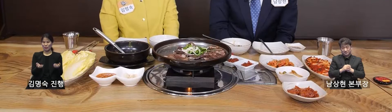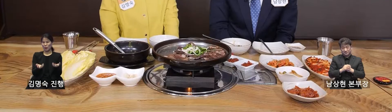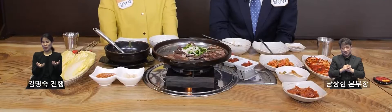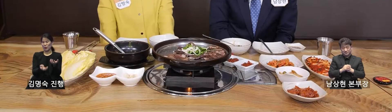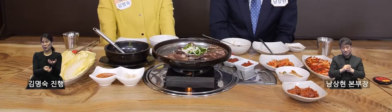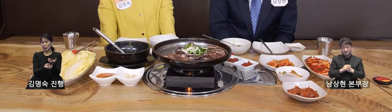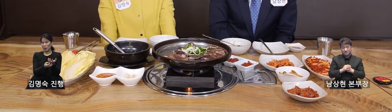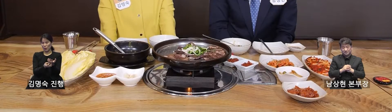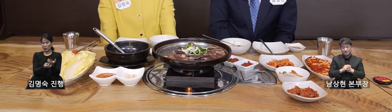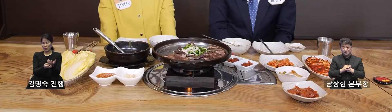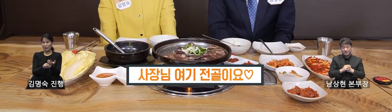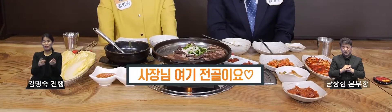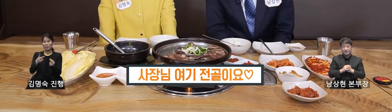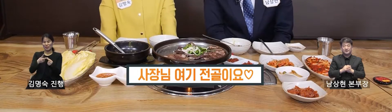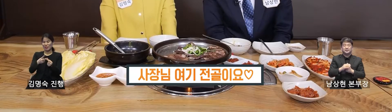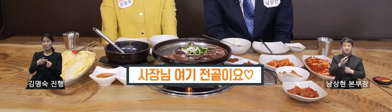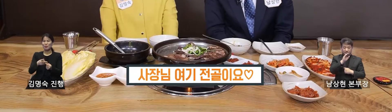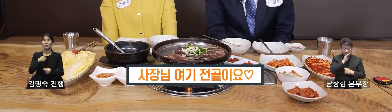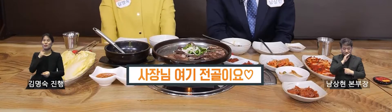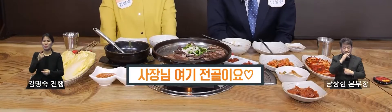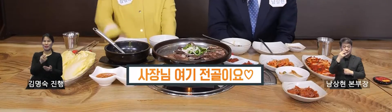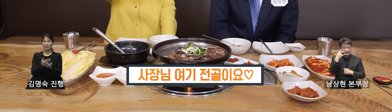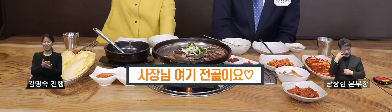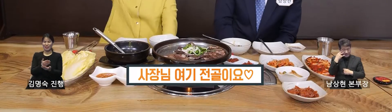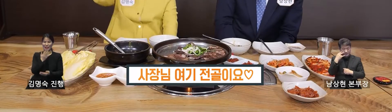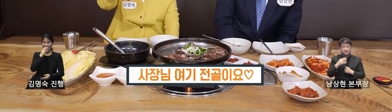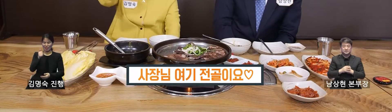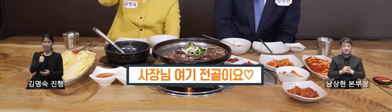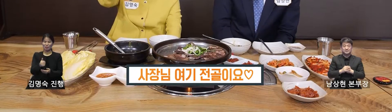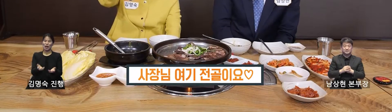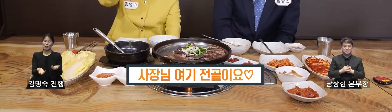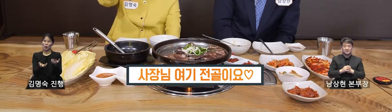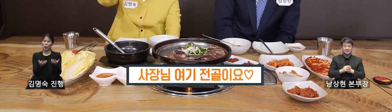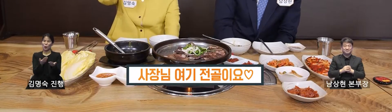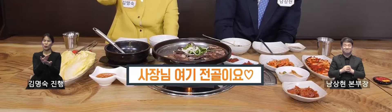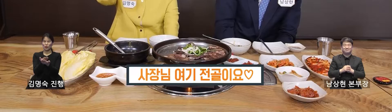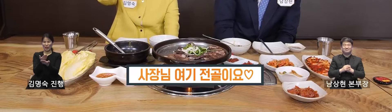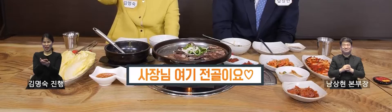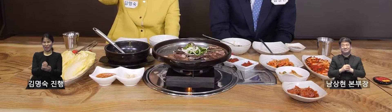전골로 한번 넘어가 보도록 그러죠. 하겠습니다. 그렇게 하겠습니다. 사장님, 전골이요.